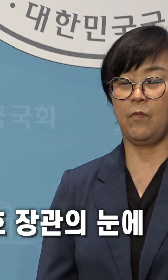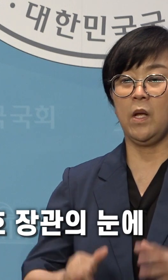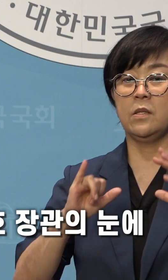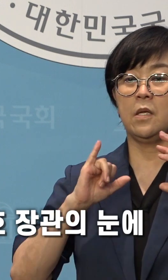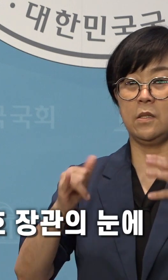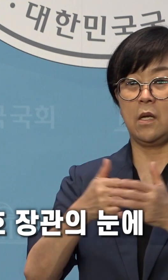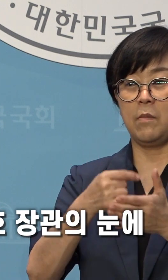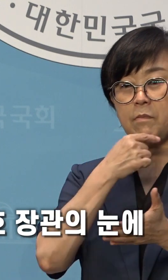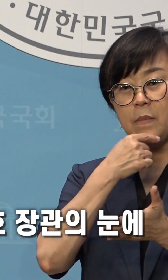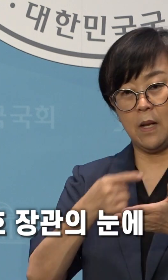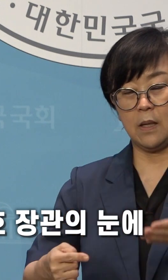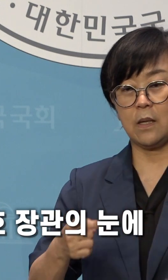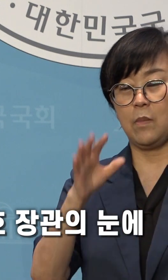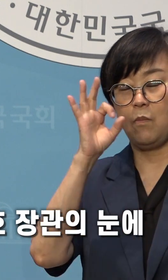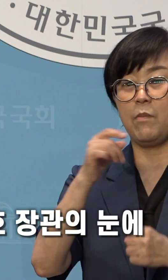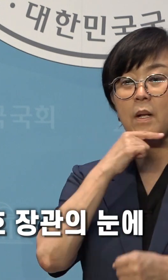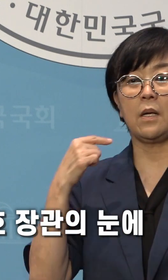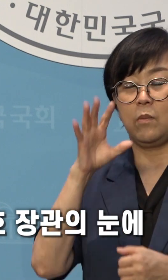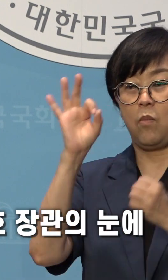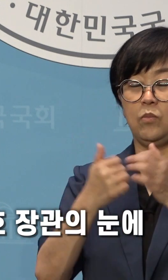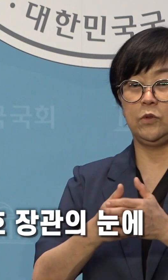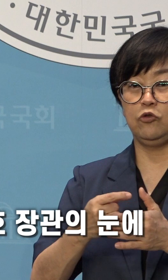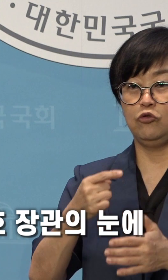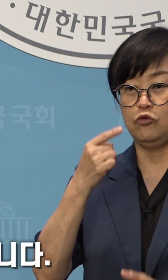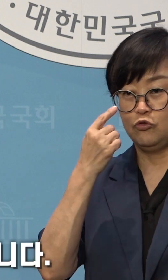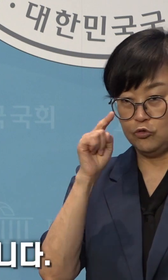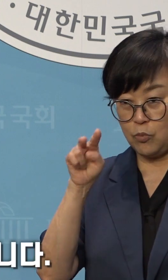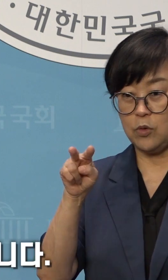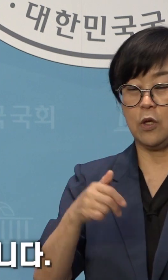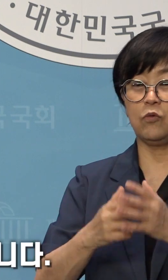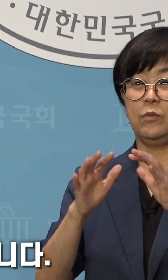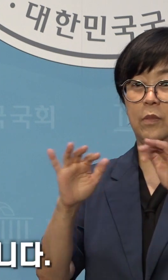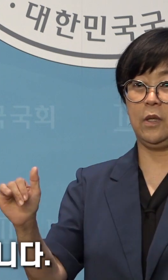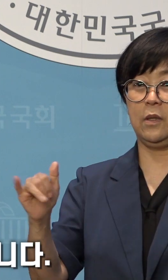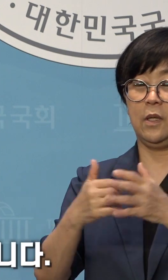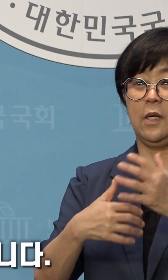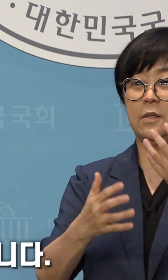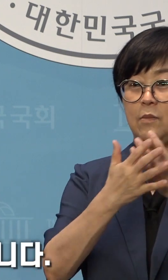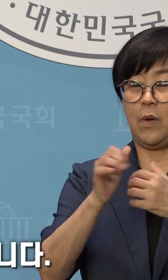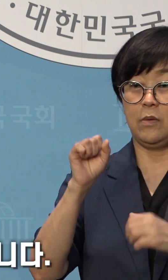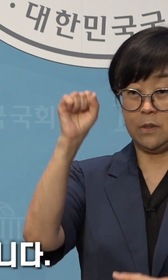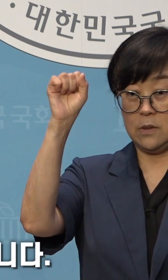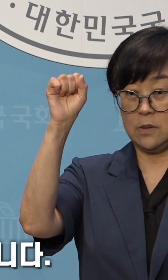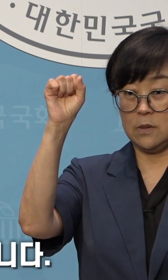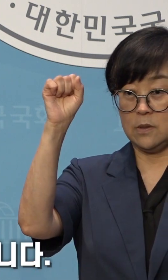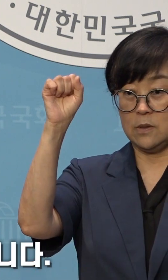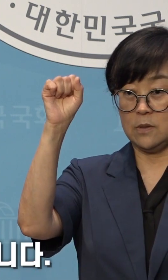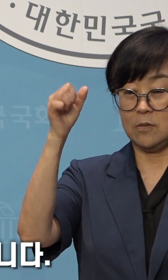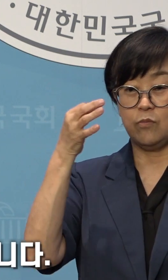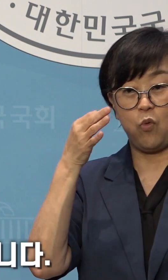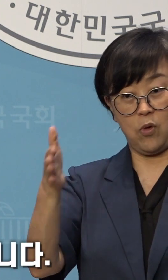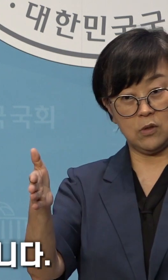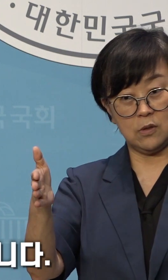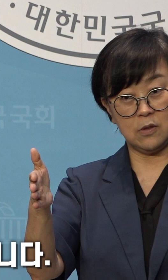세상을 온통 빨갛게만 바라보는 김영호 장관의 눈에 국민들의 집회와 시위가 어떻게